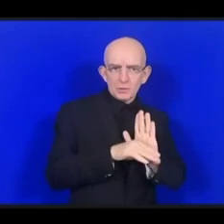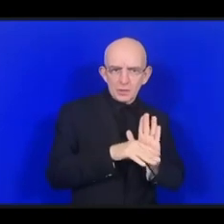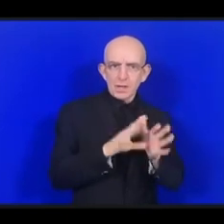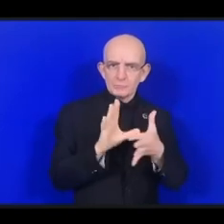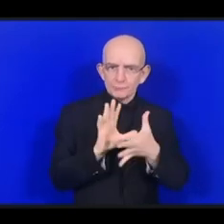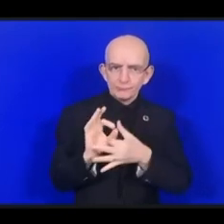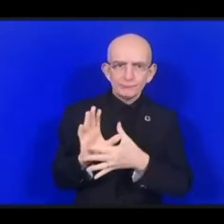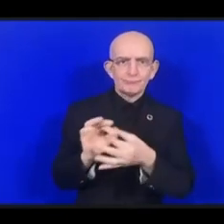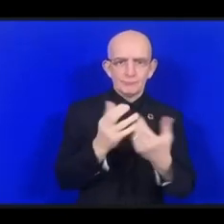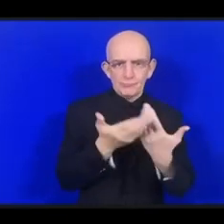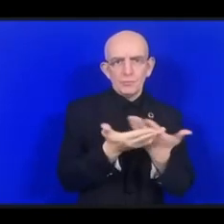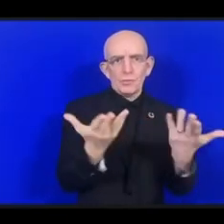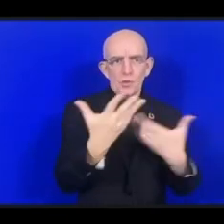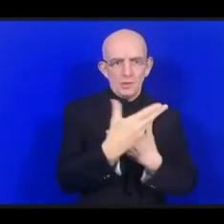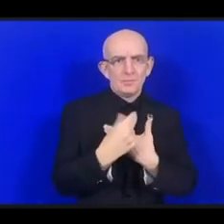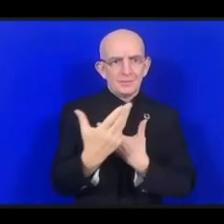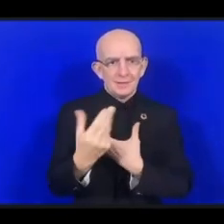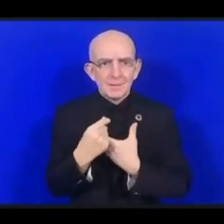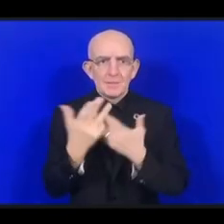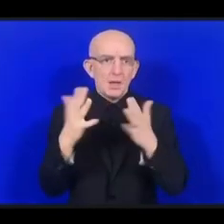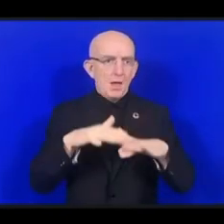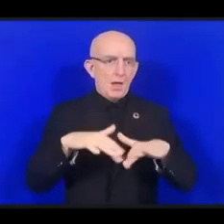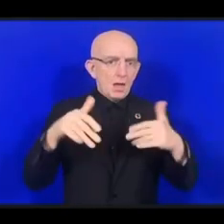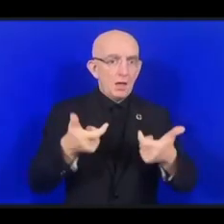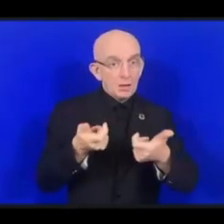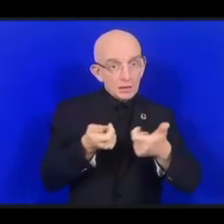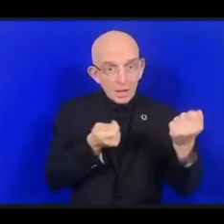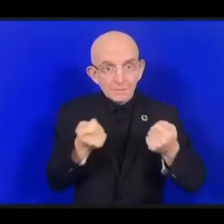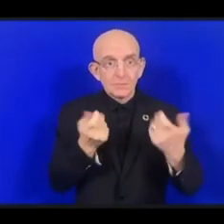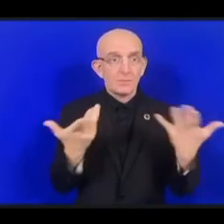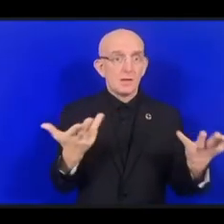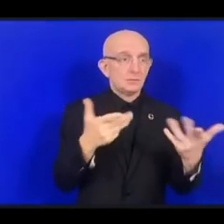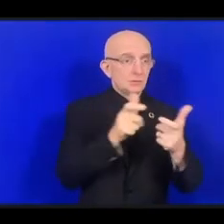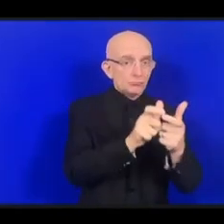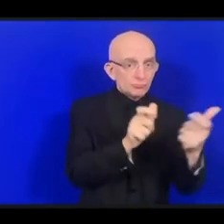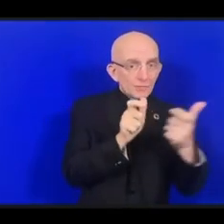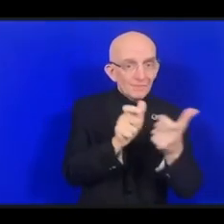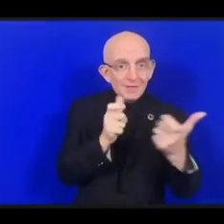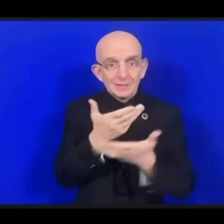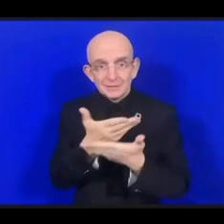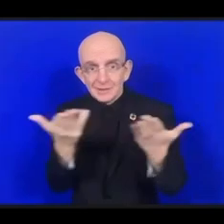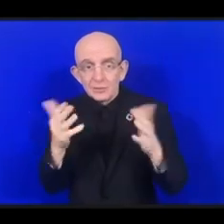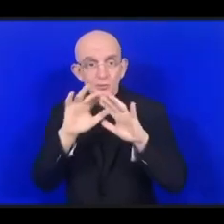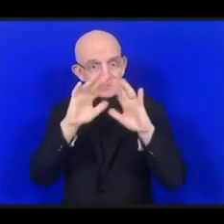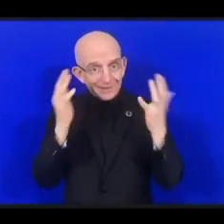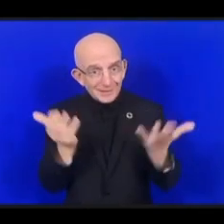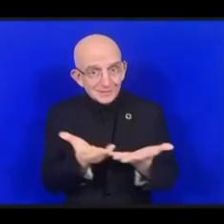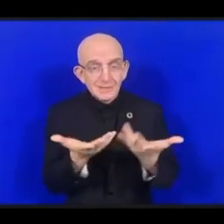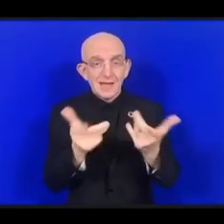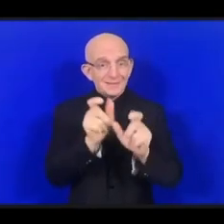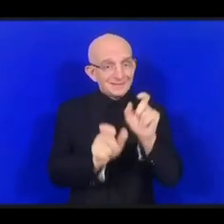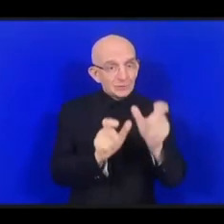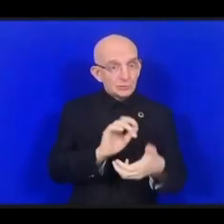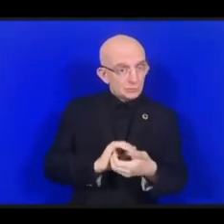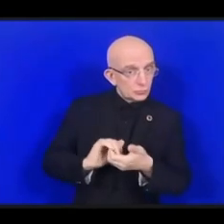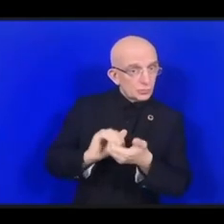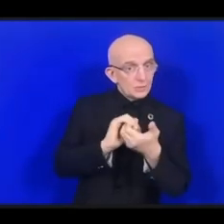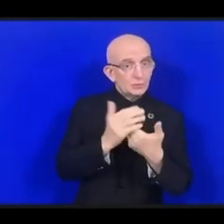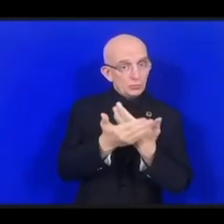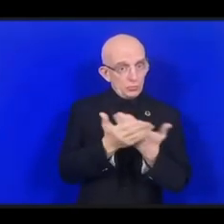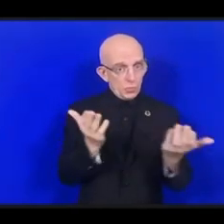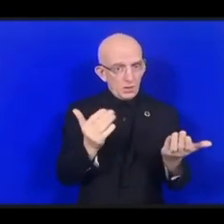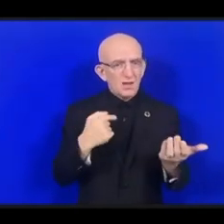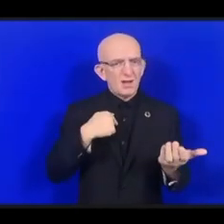会组织。我相信数字契约将为解决数字合作重要方